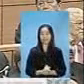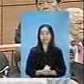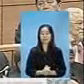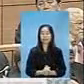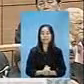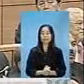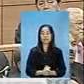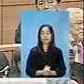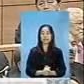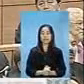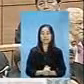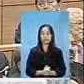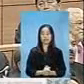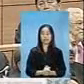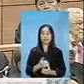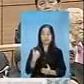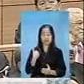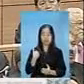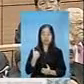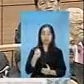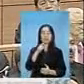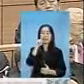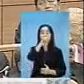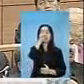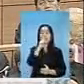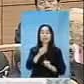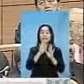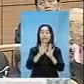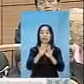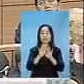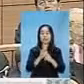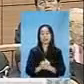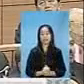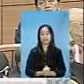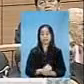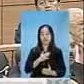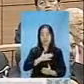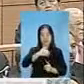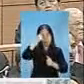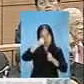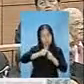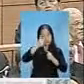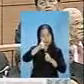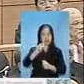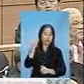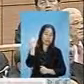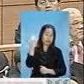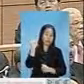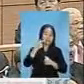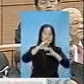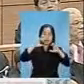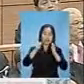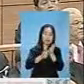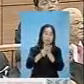บันมีคำถามที่จะฝากทิ้งไว้เท่านั้นนะครับว่าผมจำได้รัฐบาลชุดที่แล้วก็แก้ไขรัฐธรรมนูญไม่ใช่เล